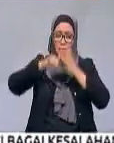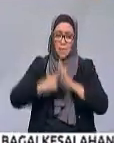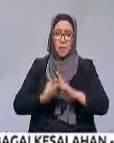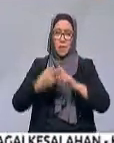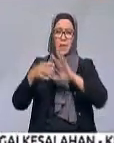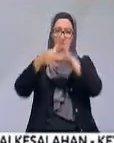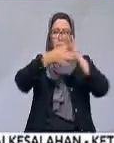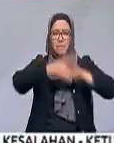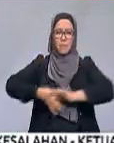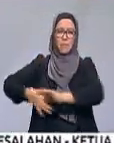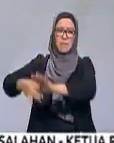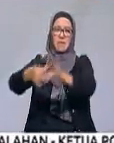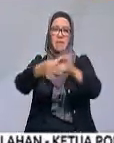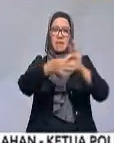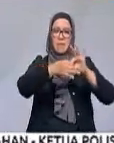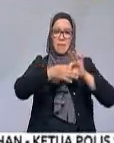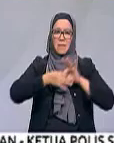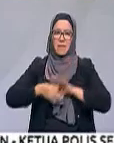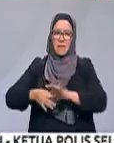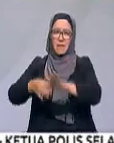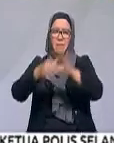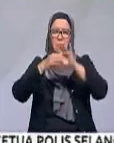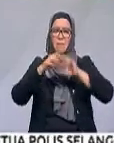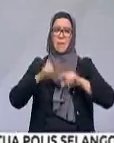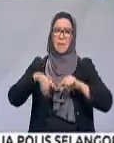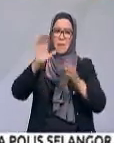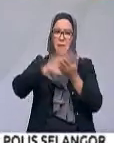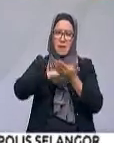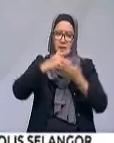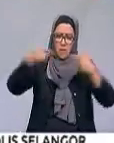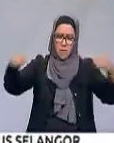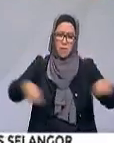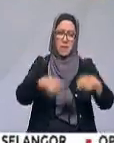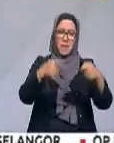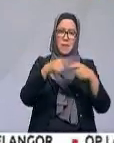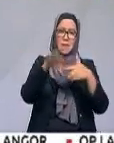royong, masak daging, rebus, kita